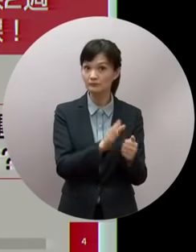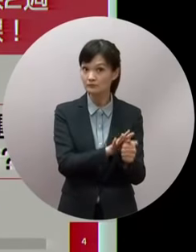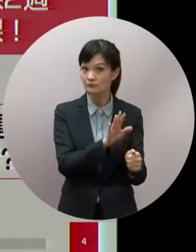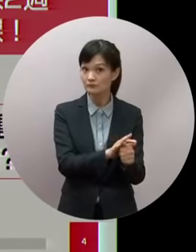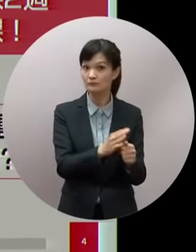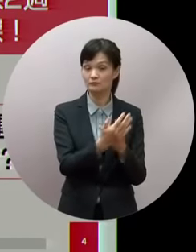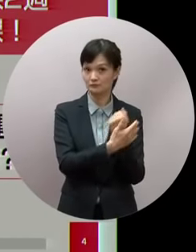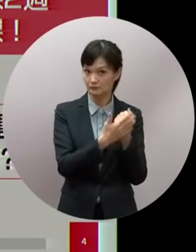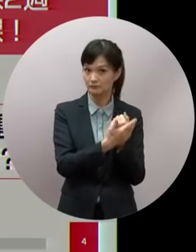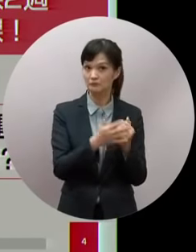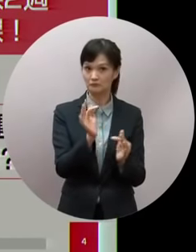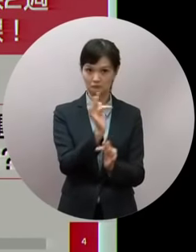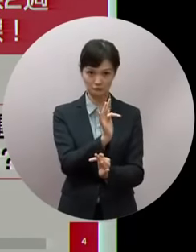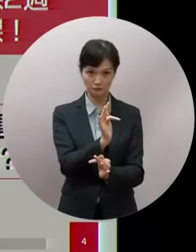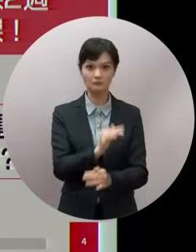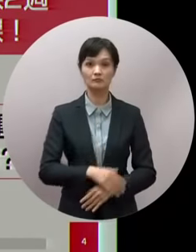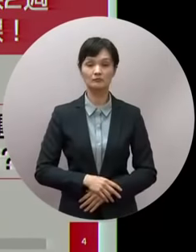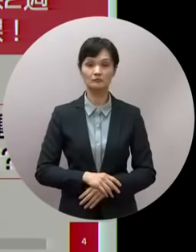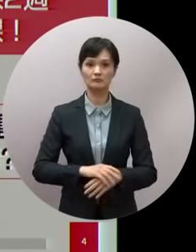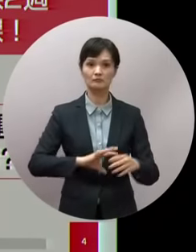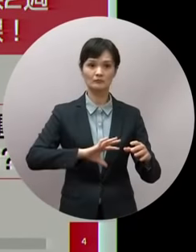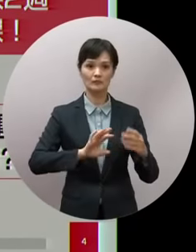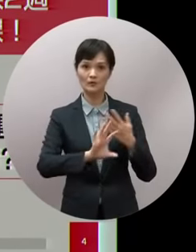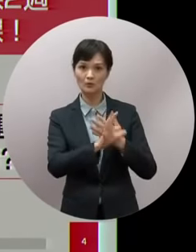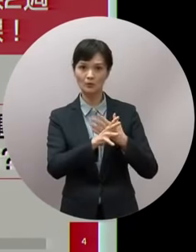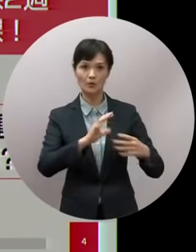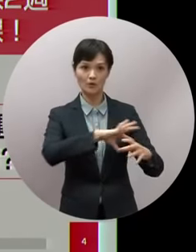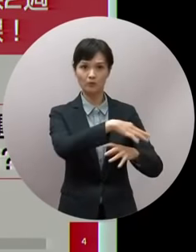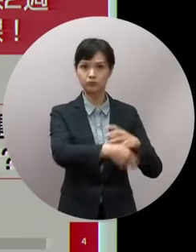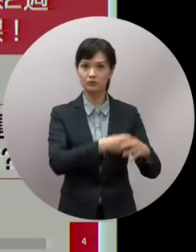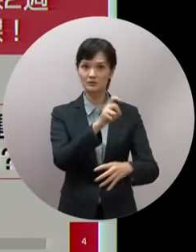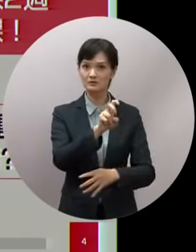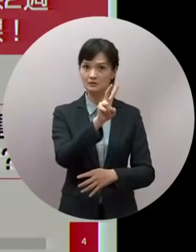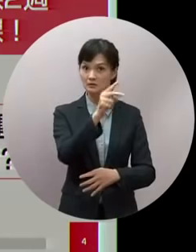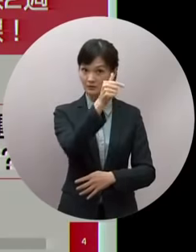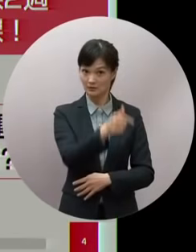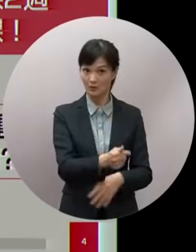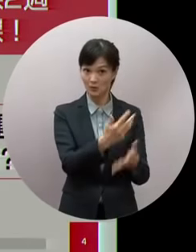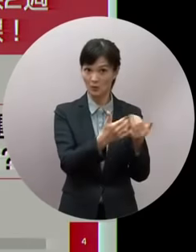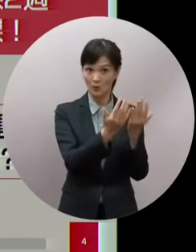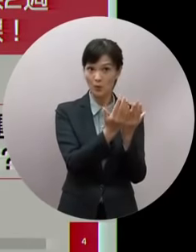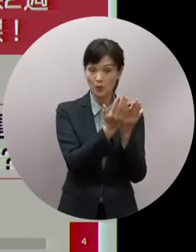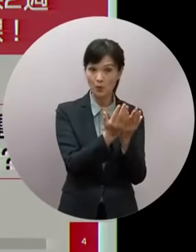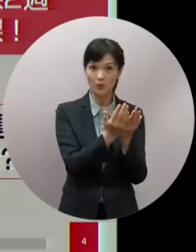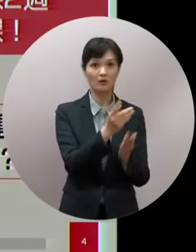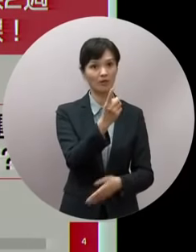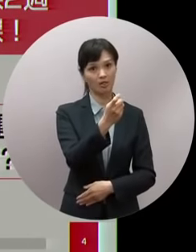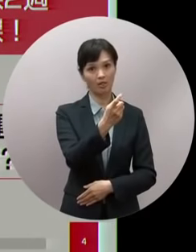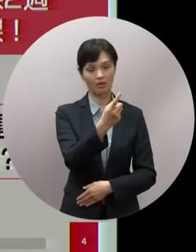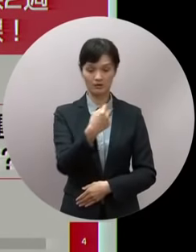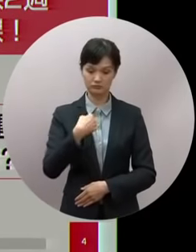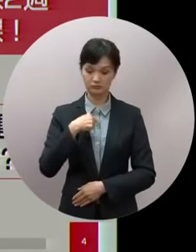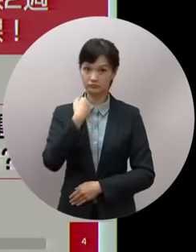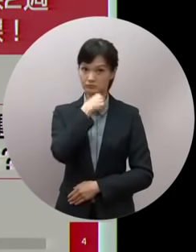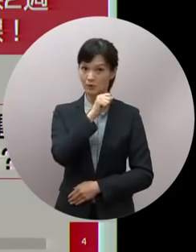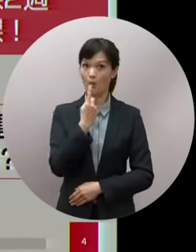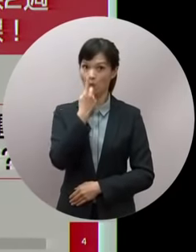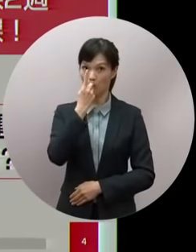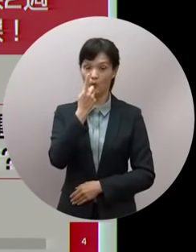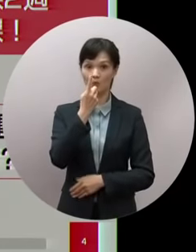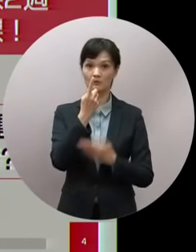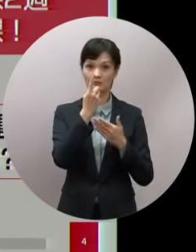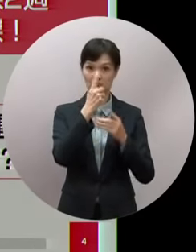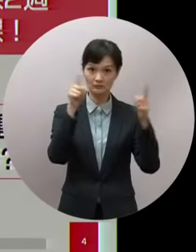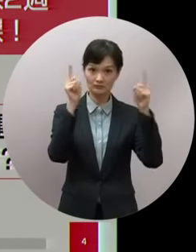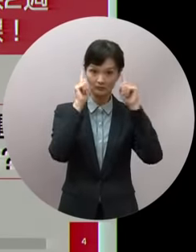所以全球12亿学生没有办法上学的时刻，台湾只有一所大学、一所